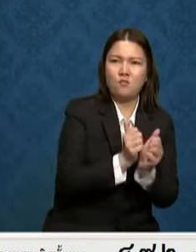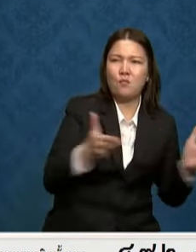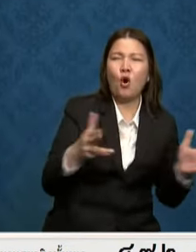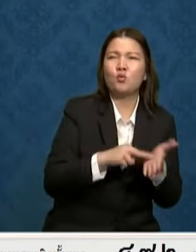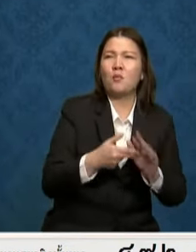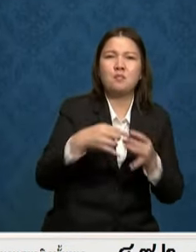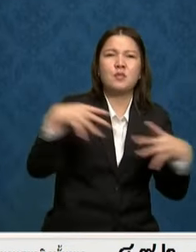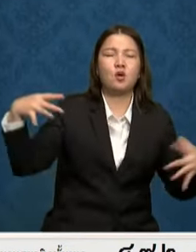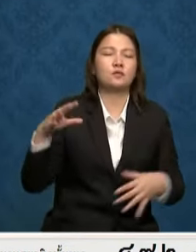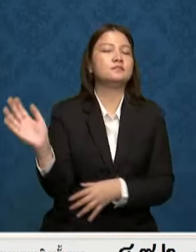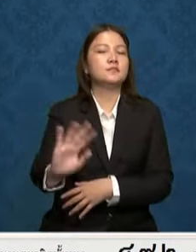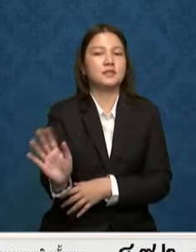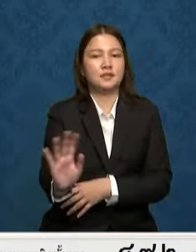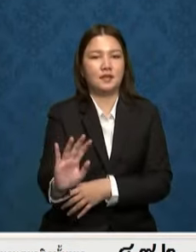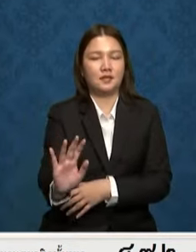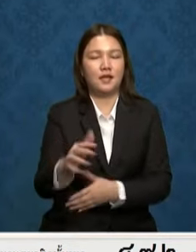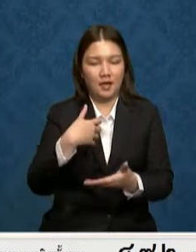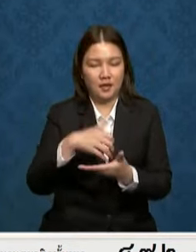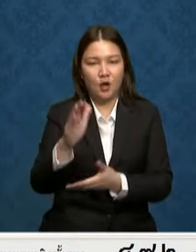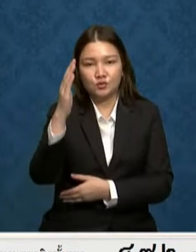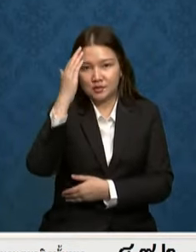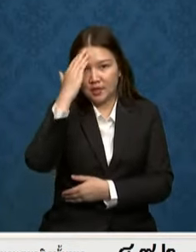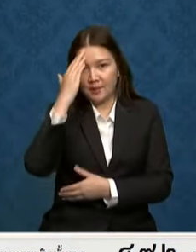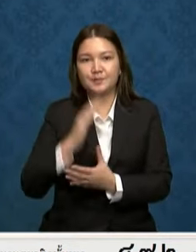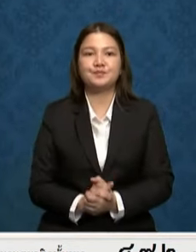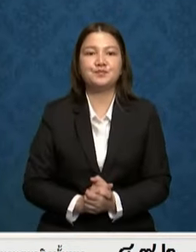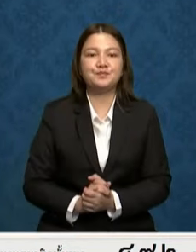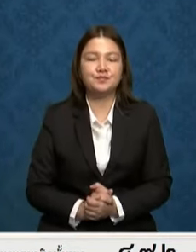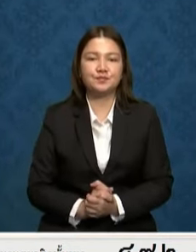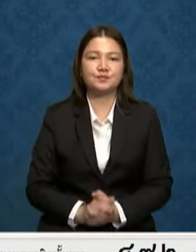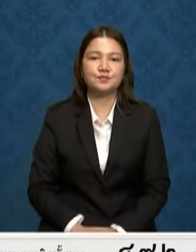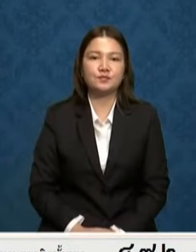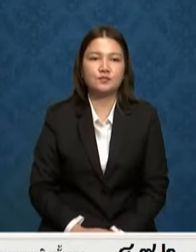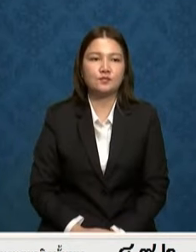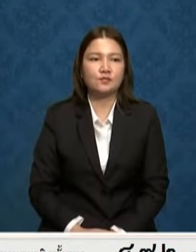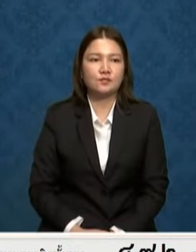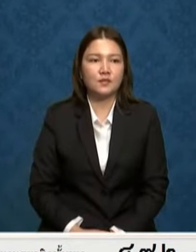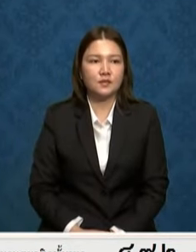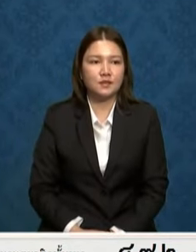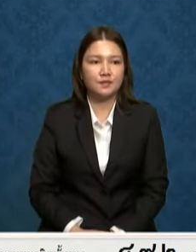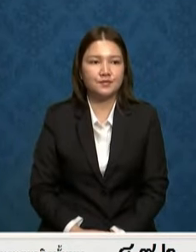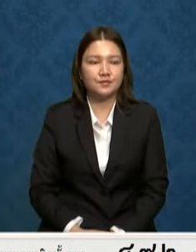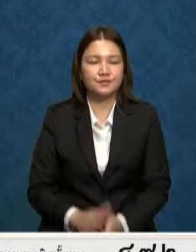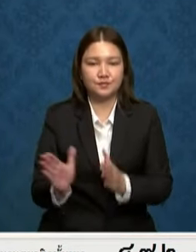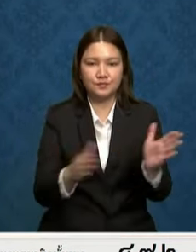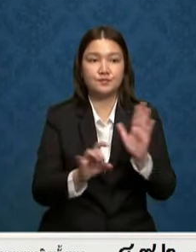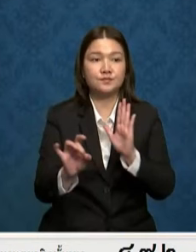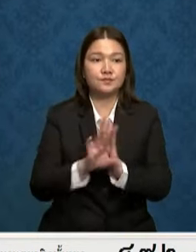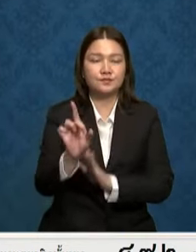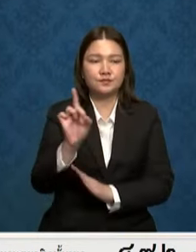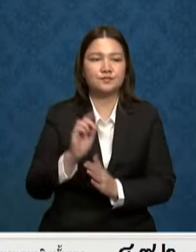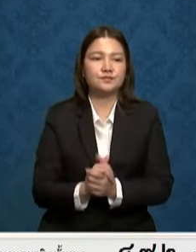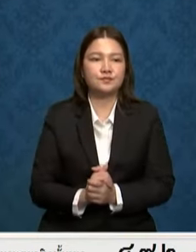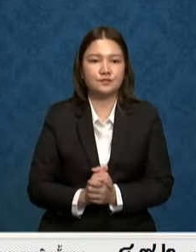นี้อันนี้เราต้องต้องต้องชี้แจงให้ถูกต้องนะเข้าใจให้ถูกต้องนะฮะสุดท้ายสุดท้าย